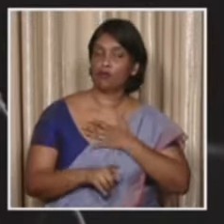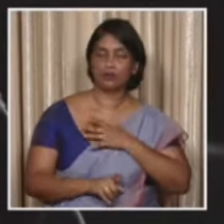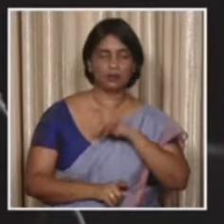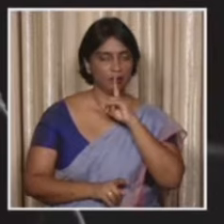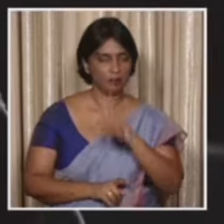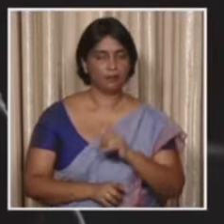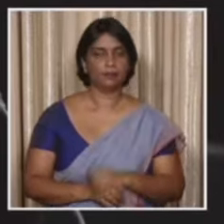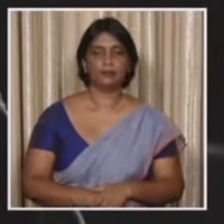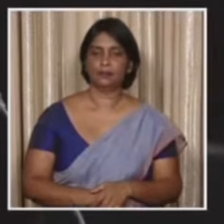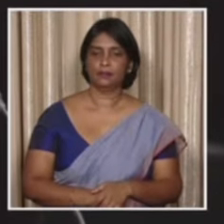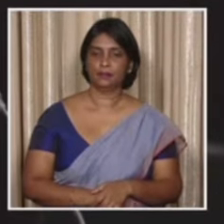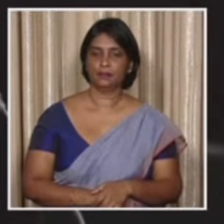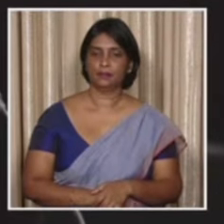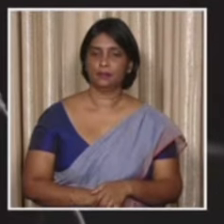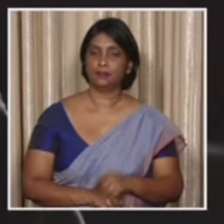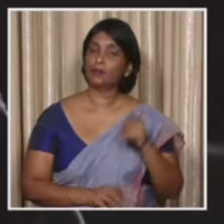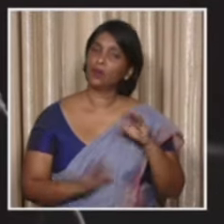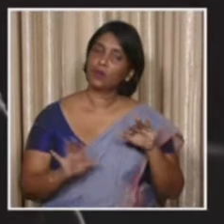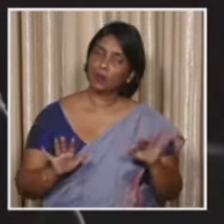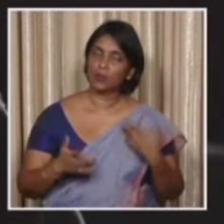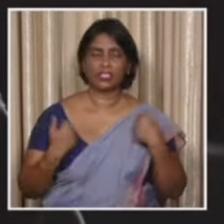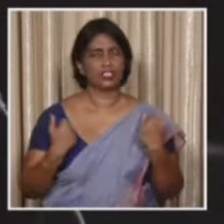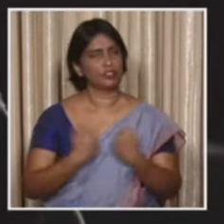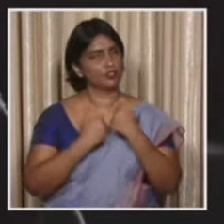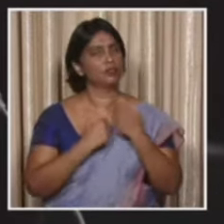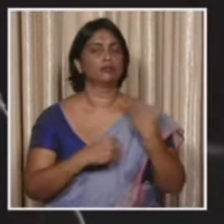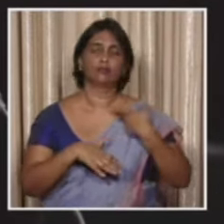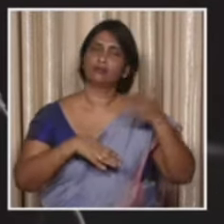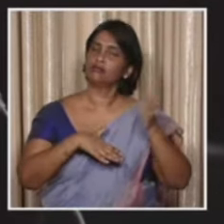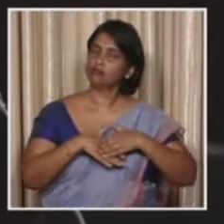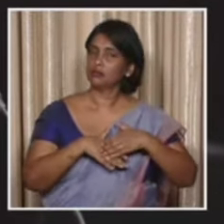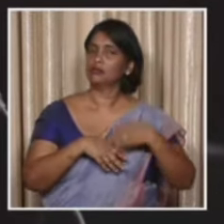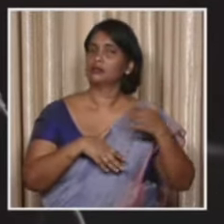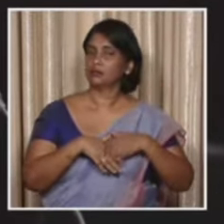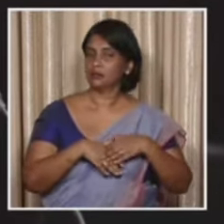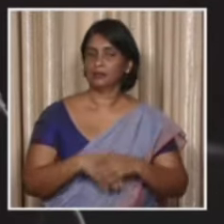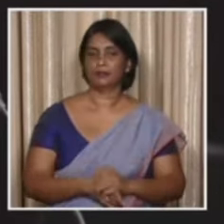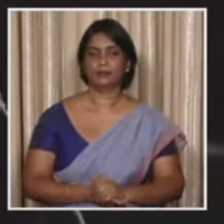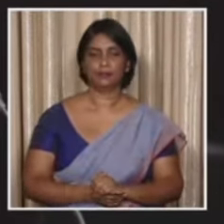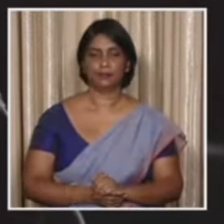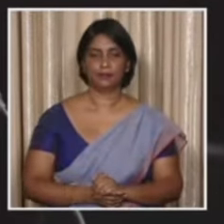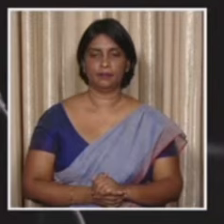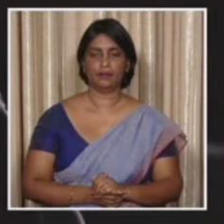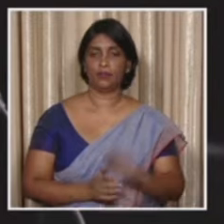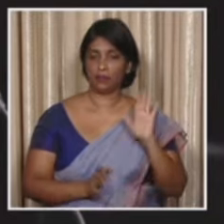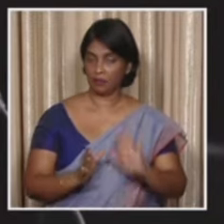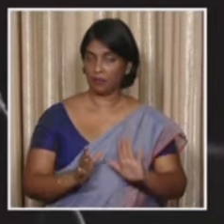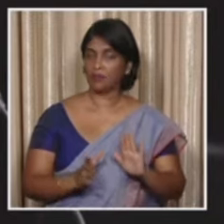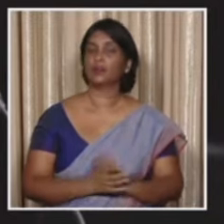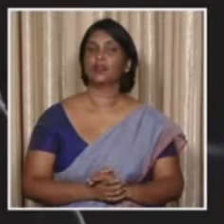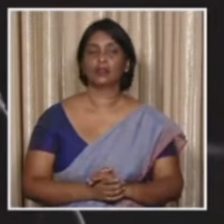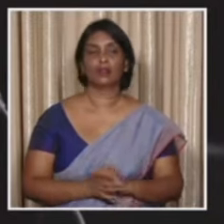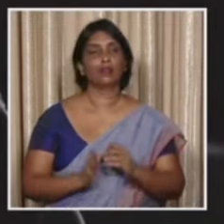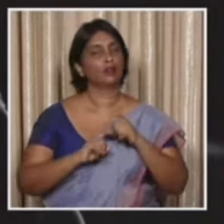எதிர்ப்பையும் தாங்கி நின்று குரலாக ஒலித்த மறைந்த டாக்டர் விக்ரமபாகு